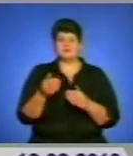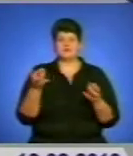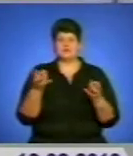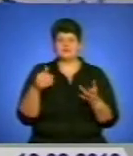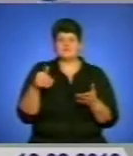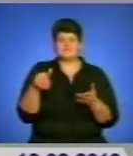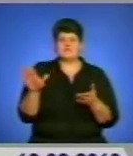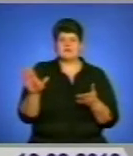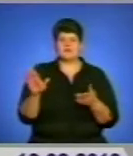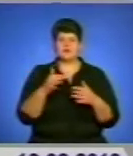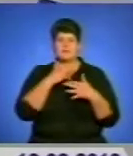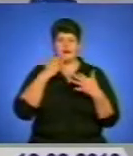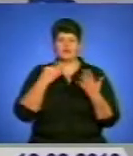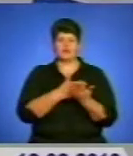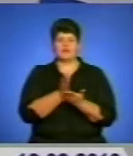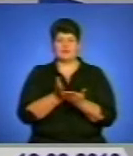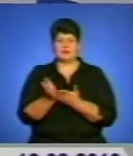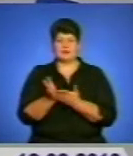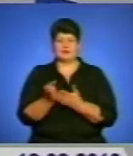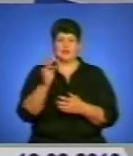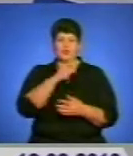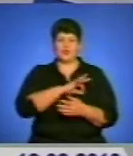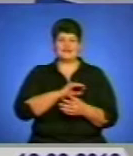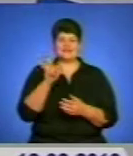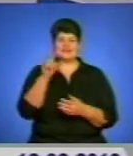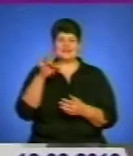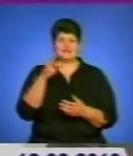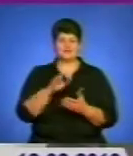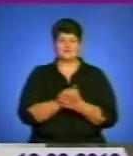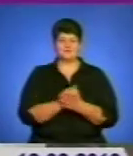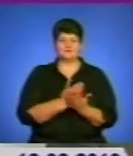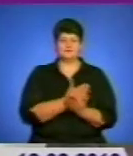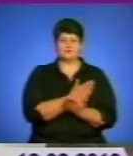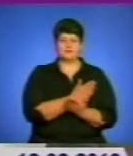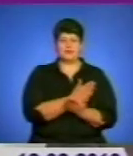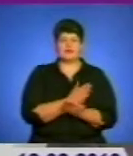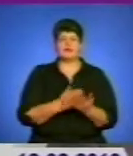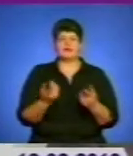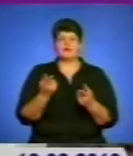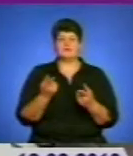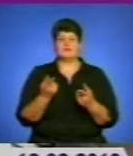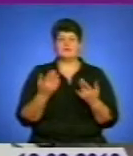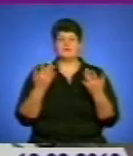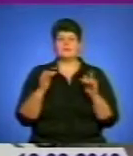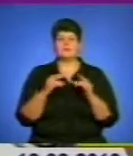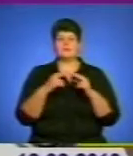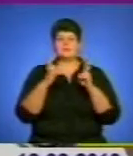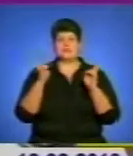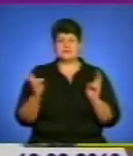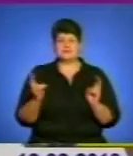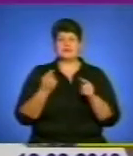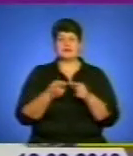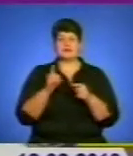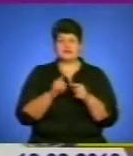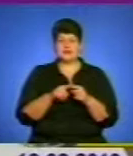від багатовекторності на користь євроінтеграції, вважає дипломат. З точки зору інженерії, взагалі-то міст – це конструкція, по